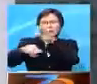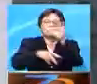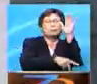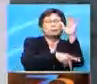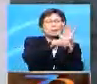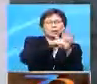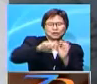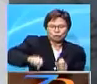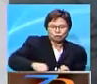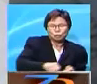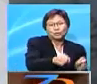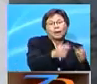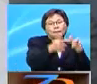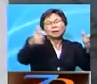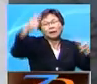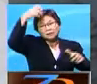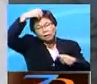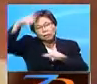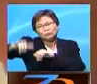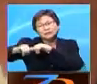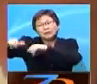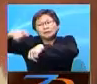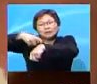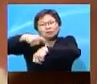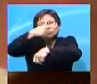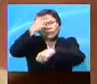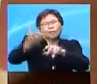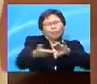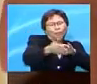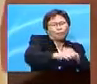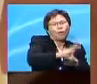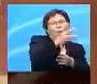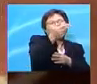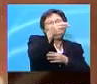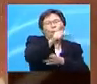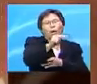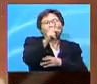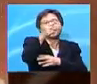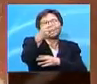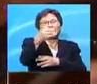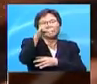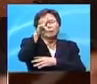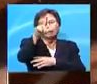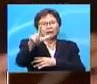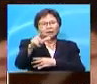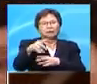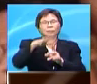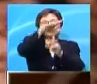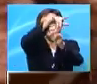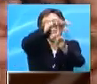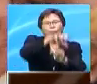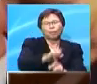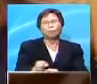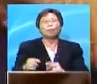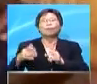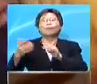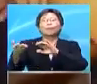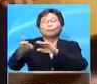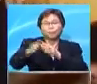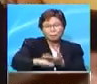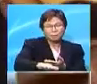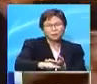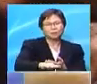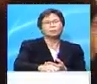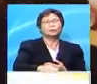sungai besar Selangor susulan kematian penyandangnya Datuk Wan Mohamad Khairil Anwar Wan Ahmad dalam nahas sama semasa Pili Raya umum